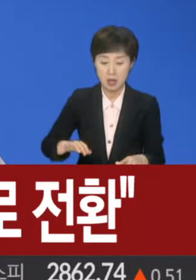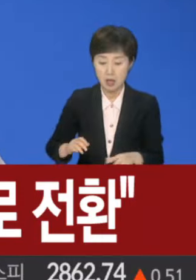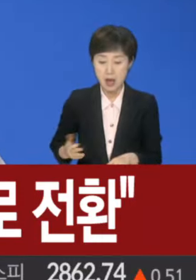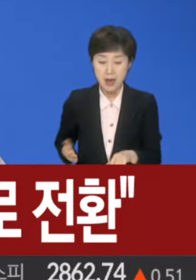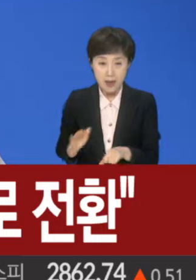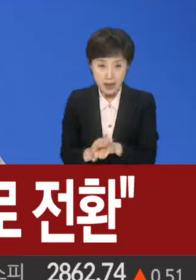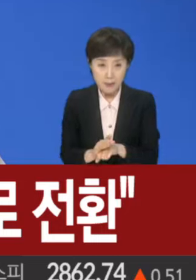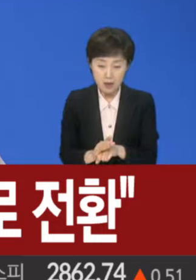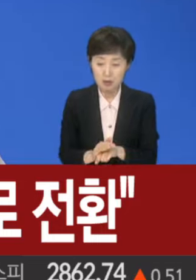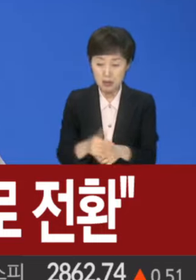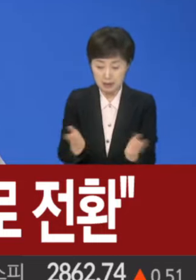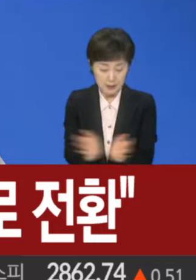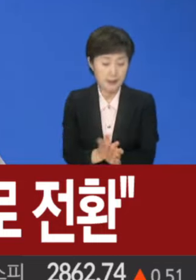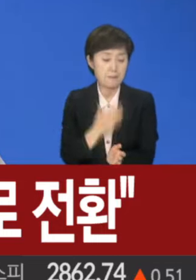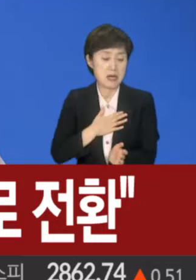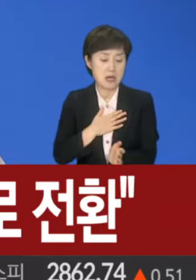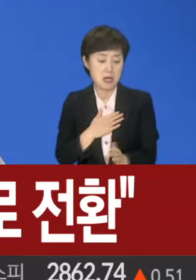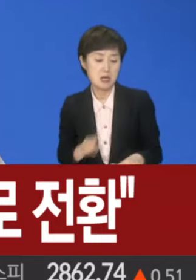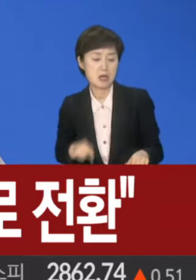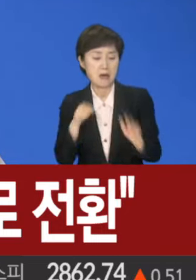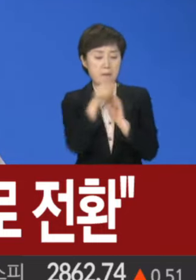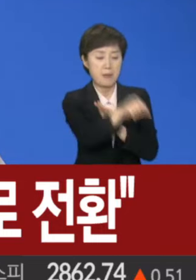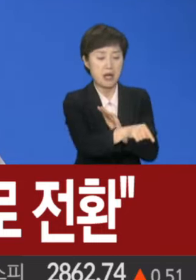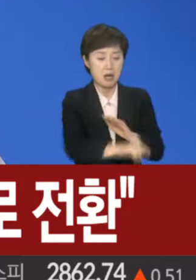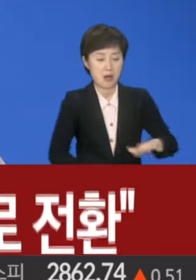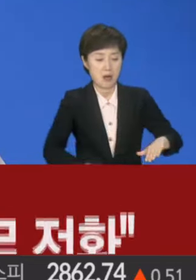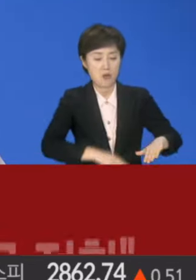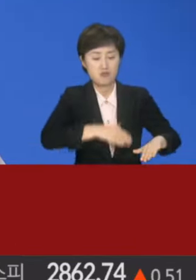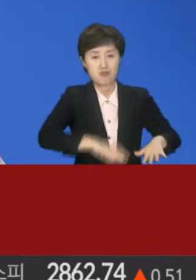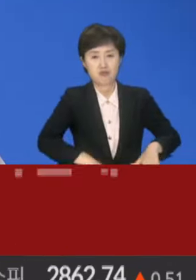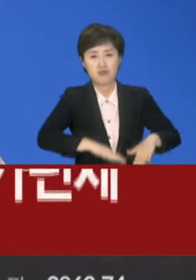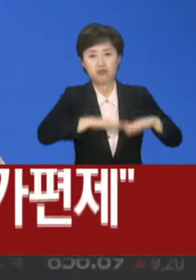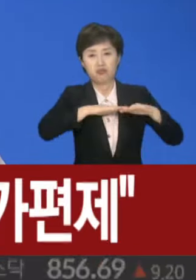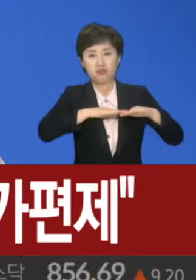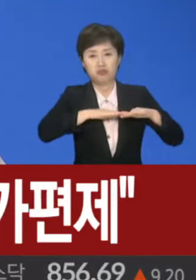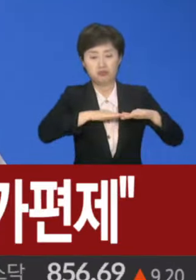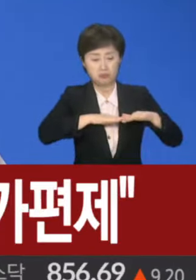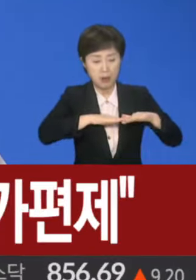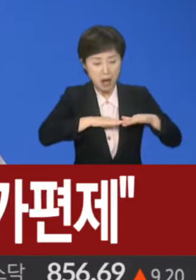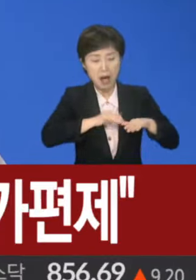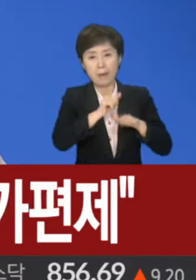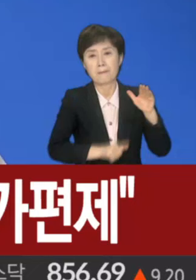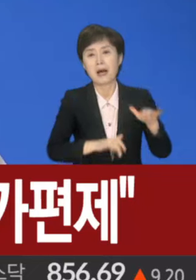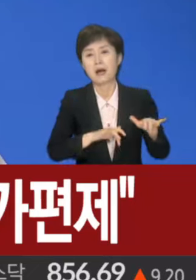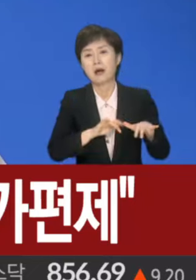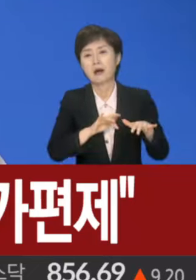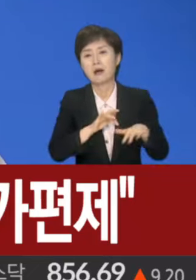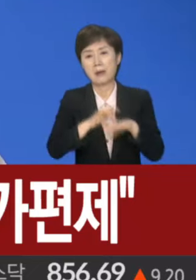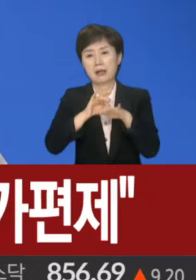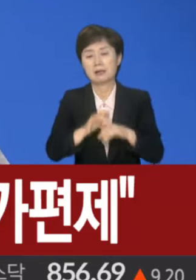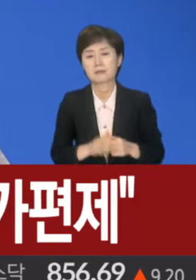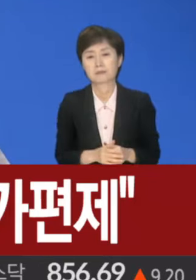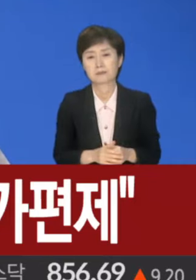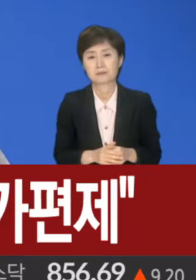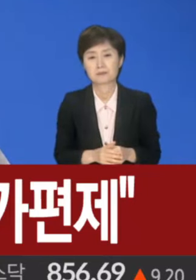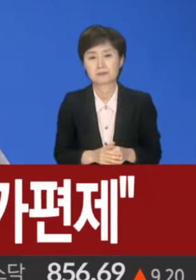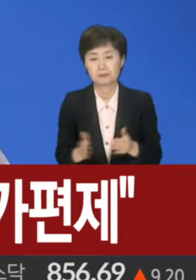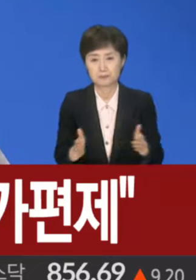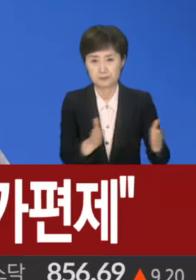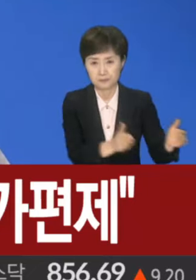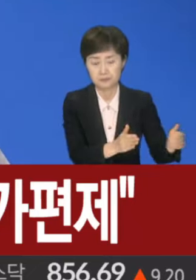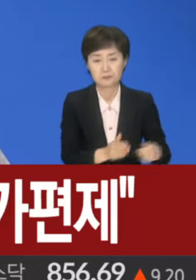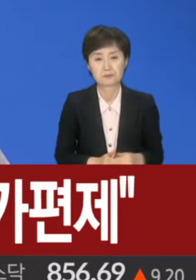7대대가 허리 높이의 수중수색을 하던 중 사고가 발생한 것으로 확인되었습니다. 다음 수사 결과를